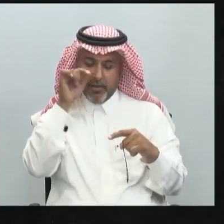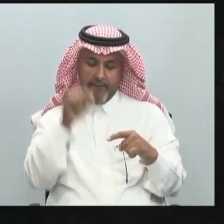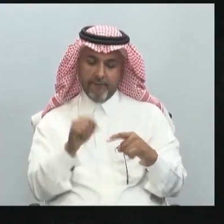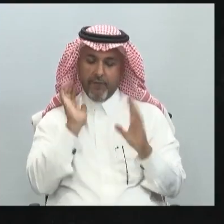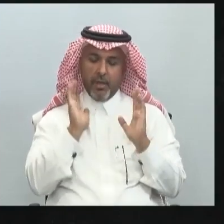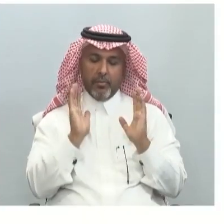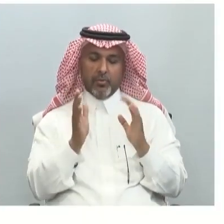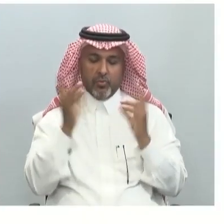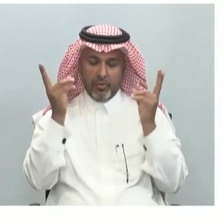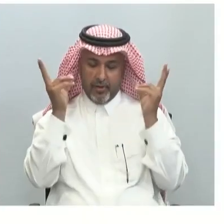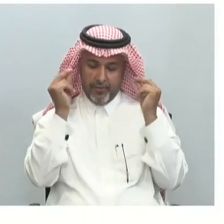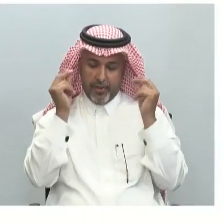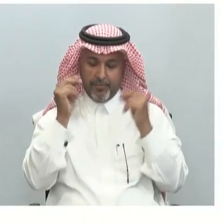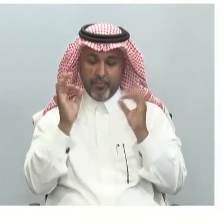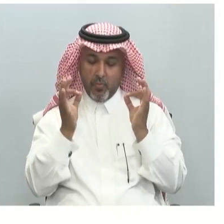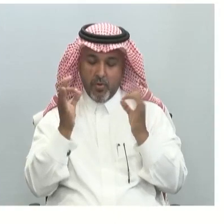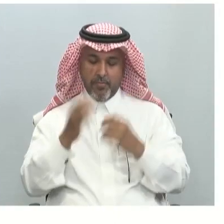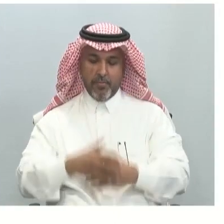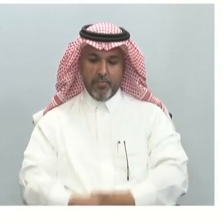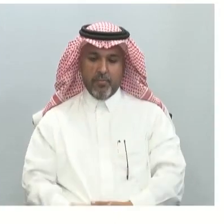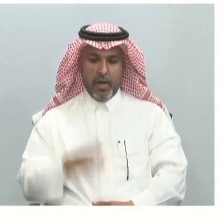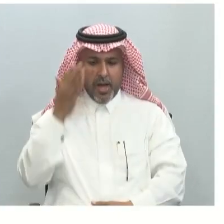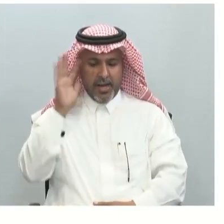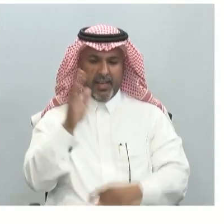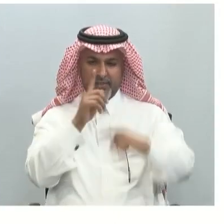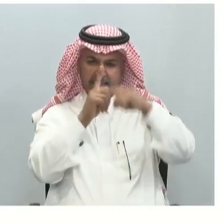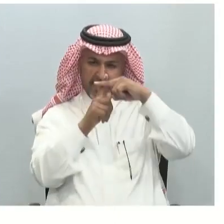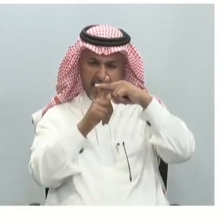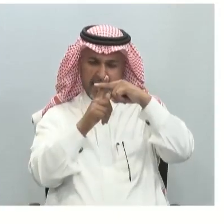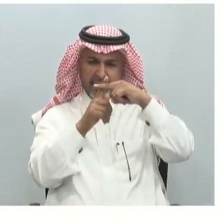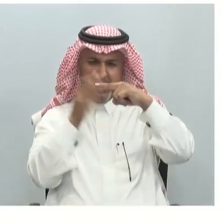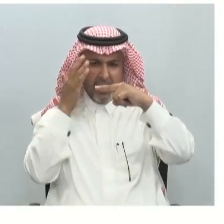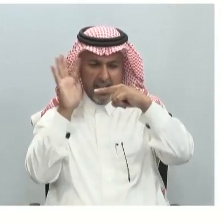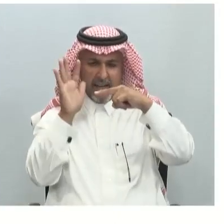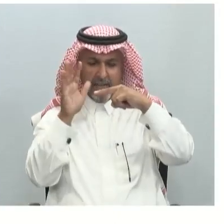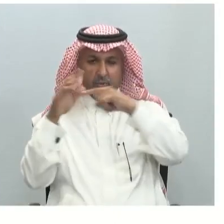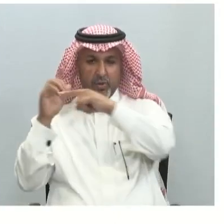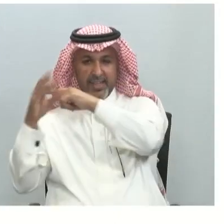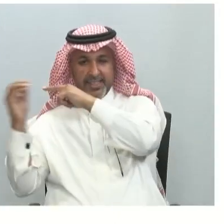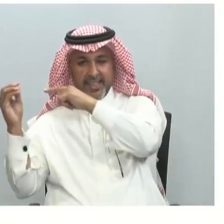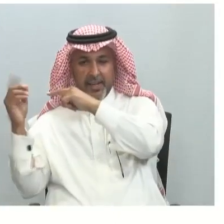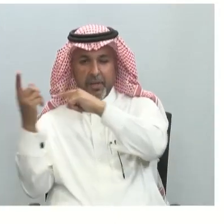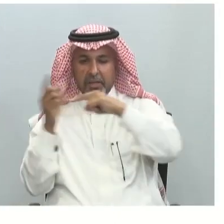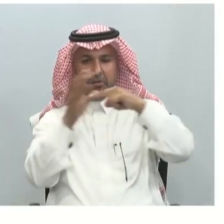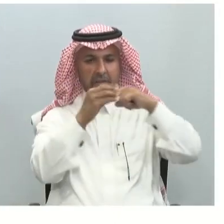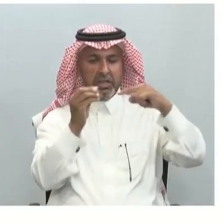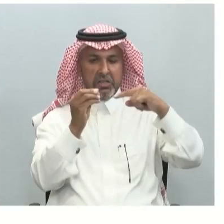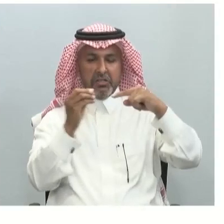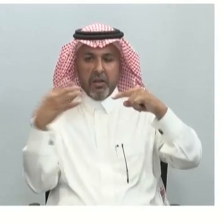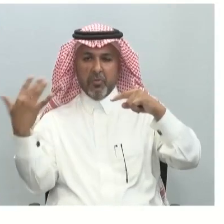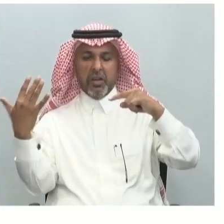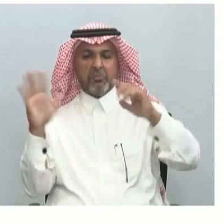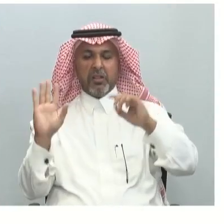بين الحدين الخيار عزيزي الطالب يا انك تبغى زائد وتضع سالب هنا او العكس طبعا هنا سالب